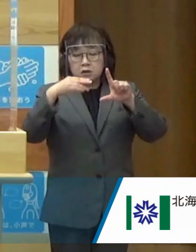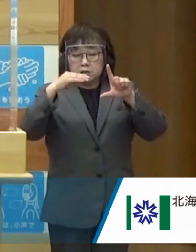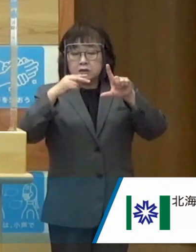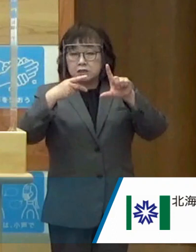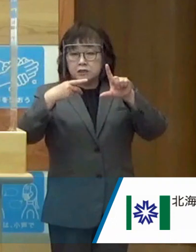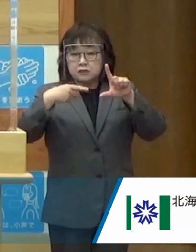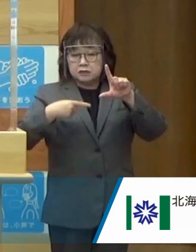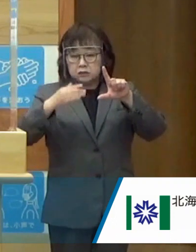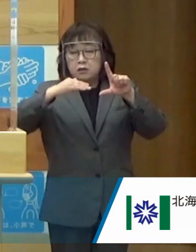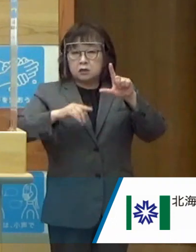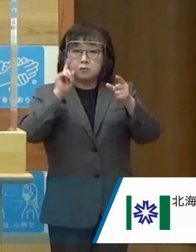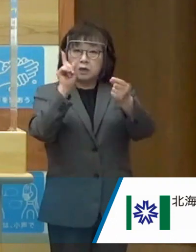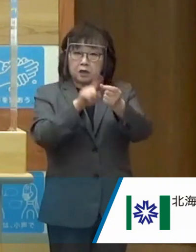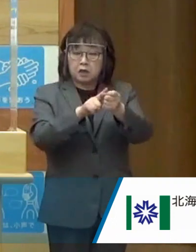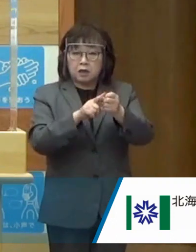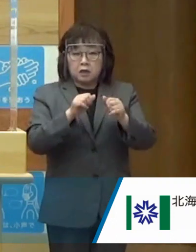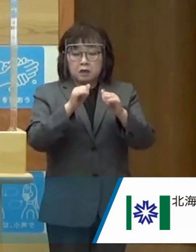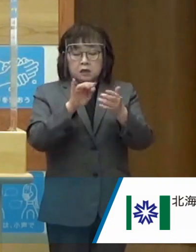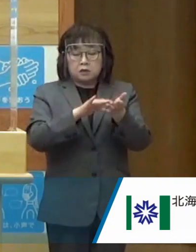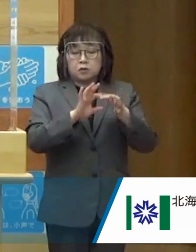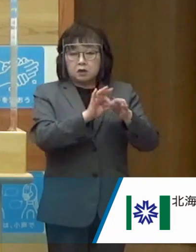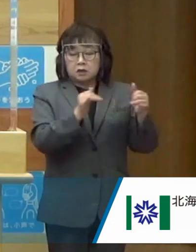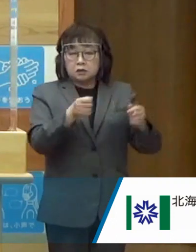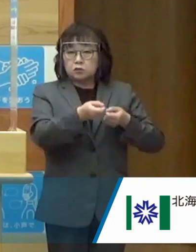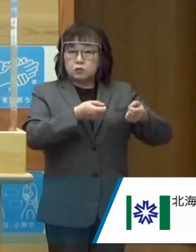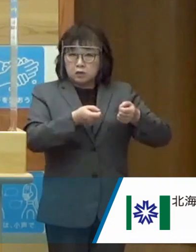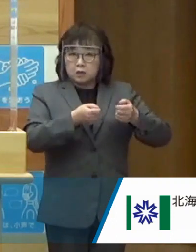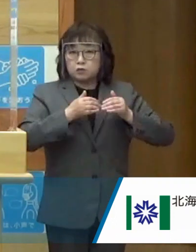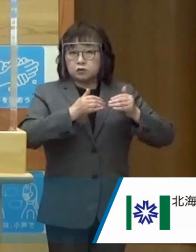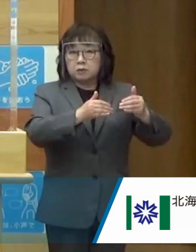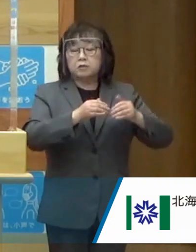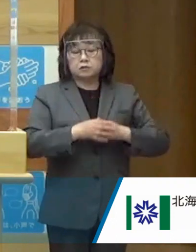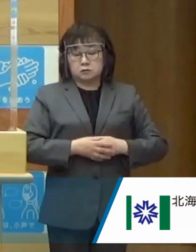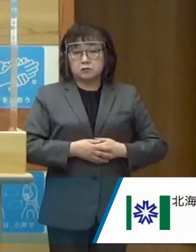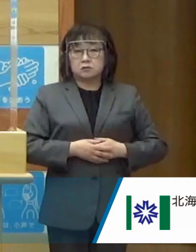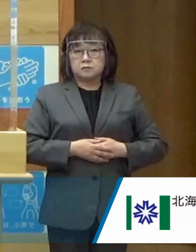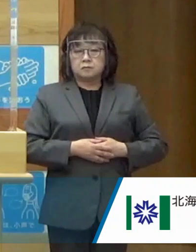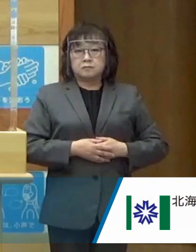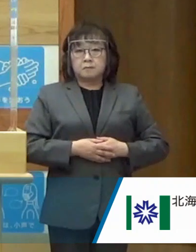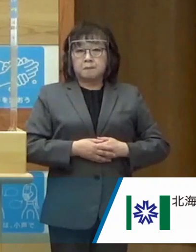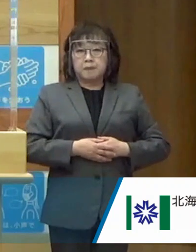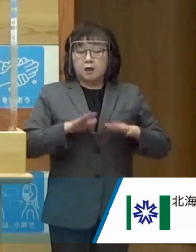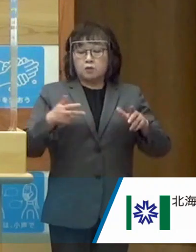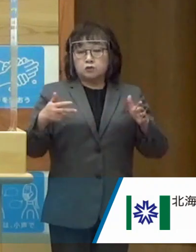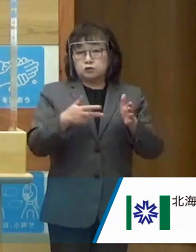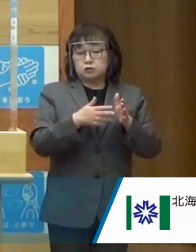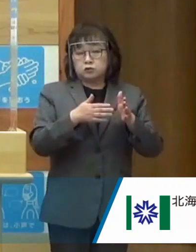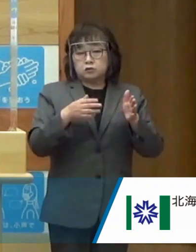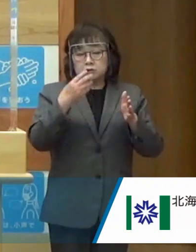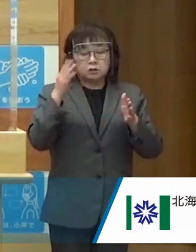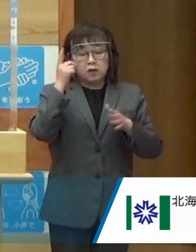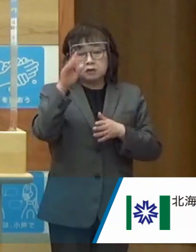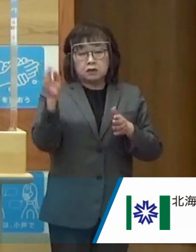への引き下げに向けて、医療機関などとの調整、これを進めていきます。今週末から道